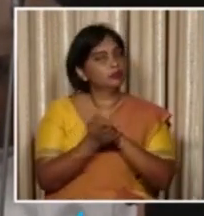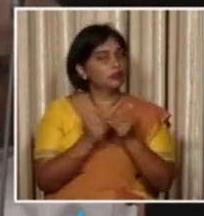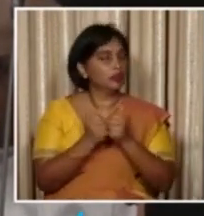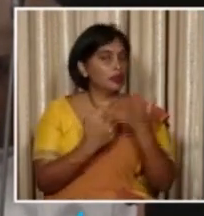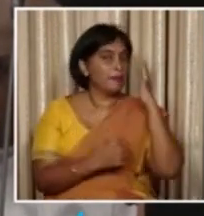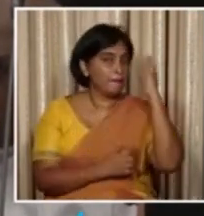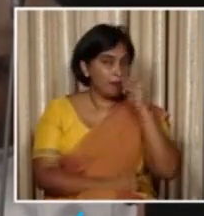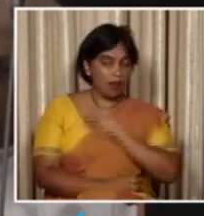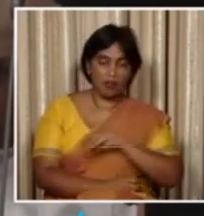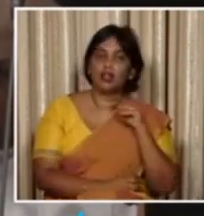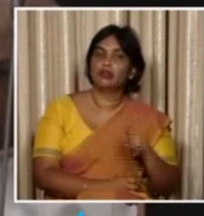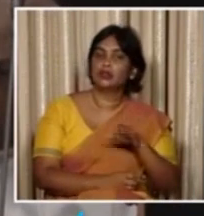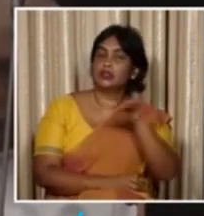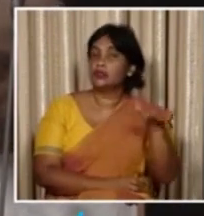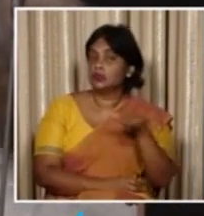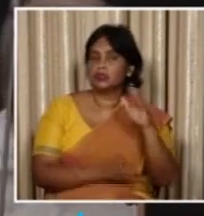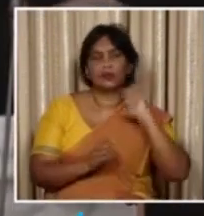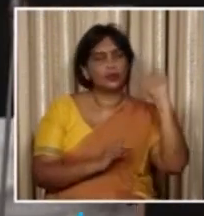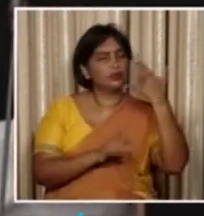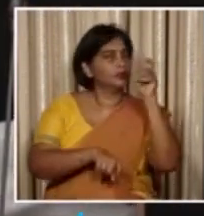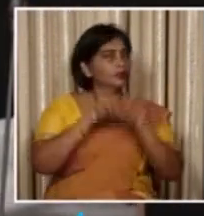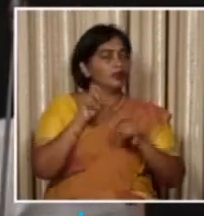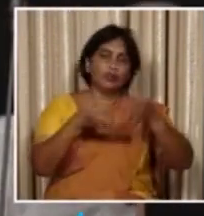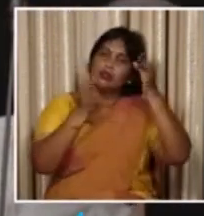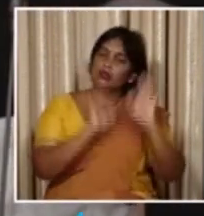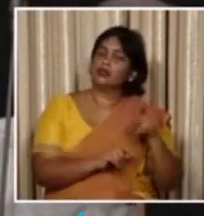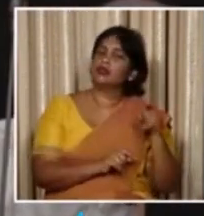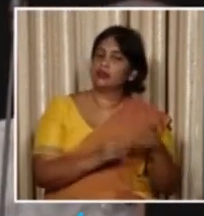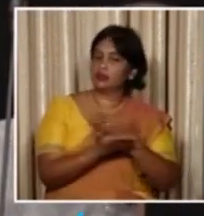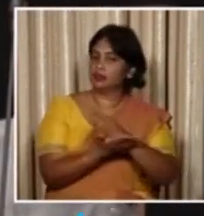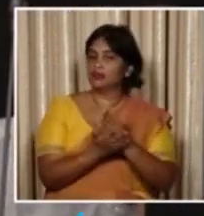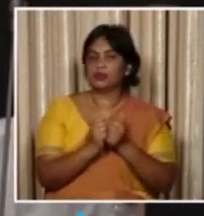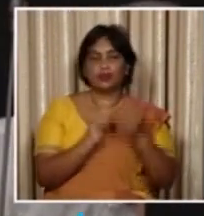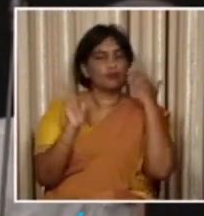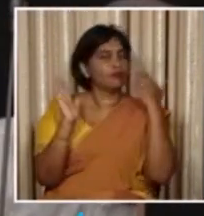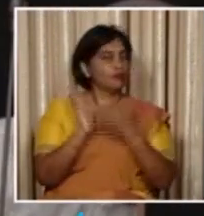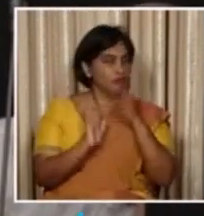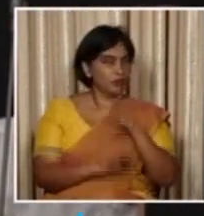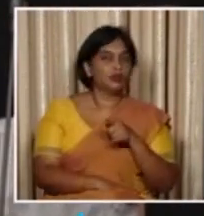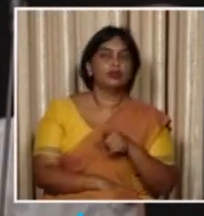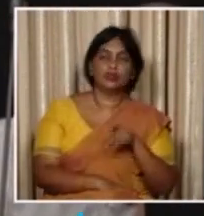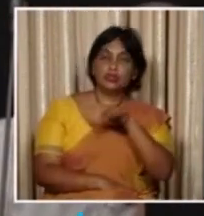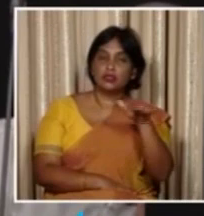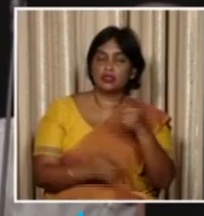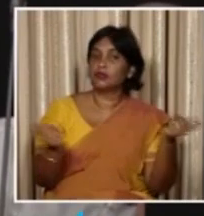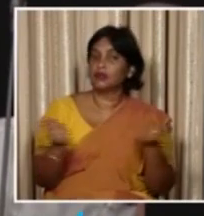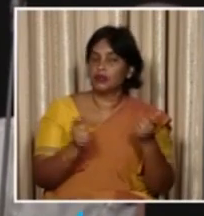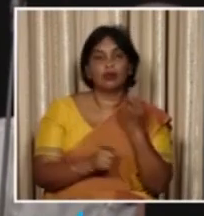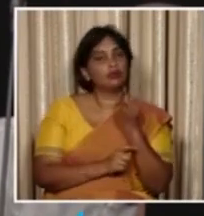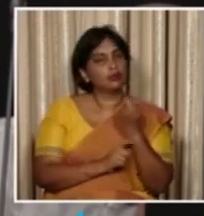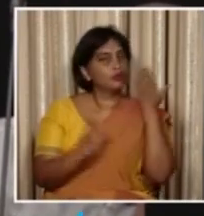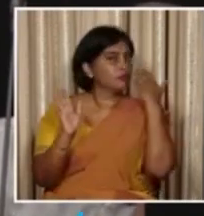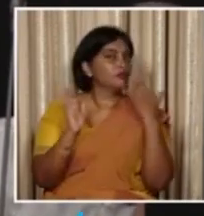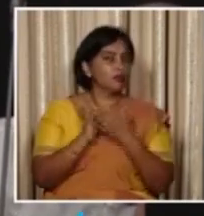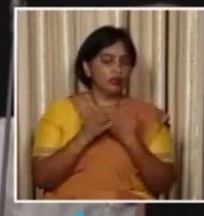ලැබෙන ප්‍රතිලාභ සමාජයේ සෑම කොටසකටම නිසි ලෙස බෙදී යාම කේන්ද්‍ර කරගත් සමාජ වෙළඳපොළ ආර්ථිකයේ